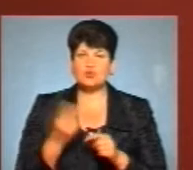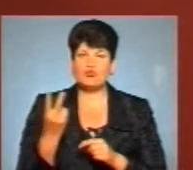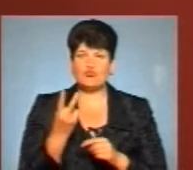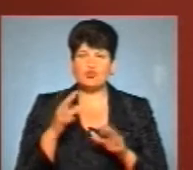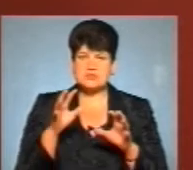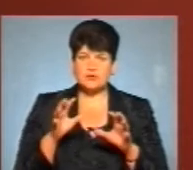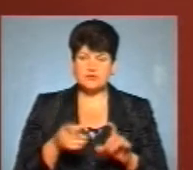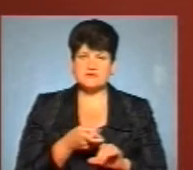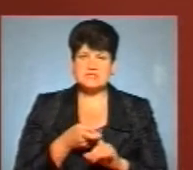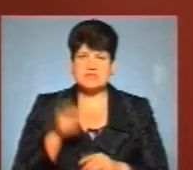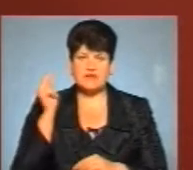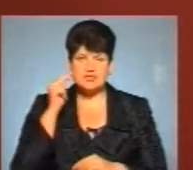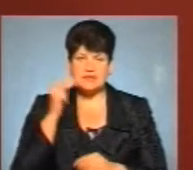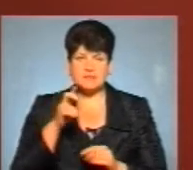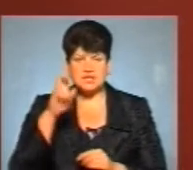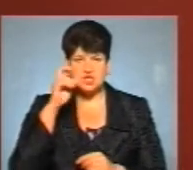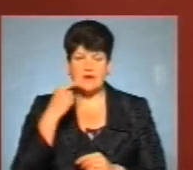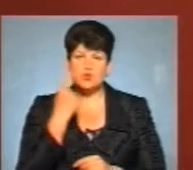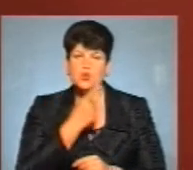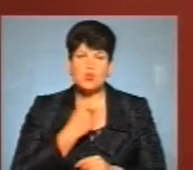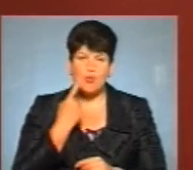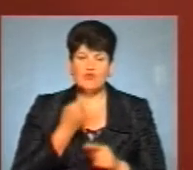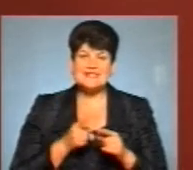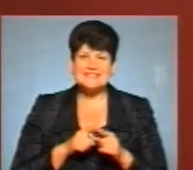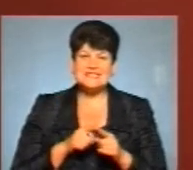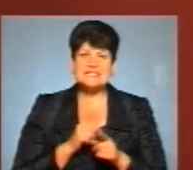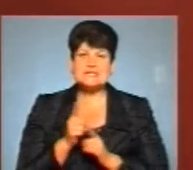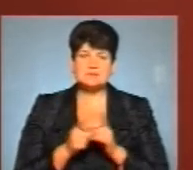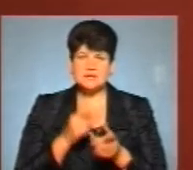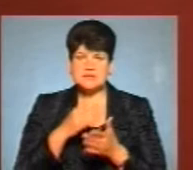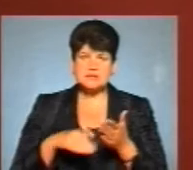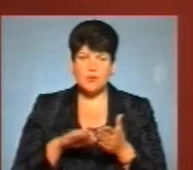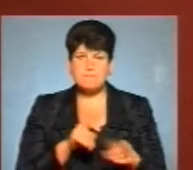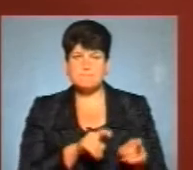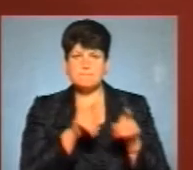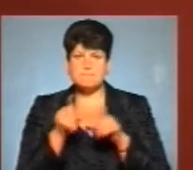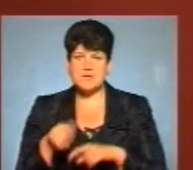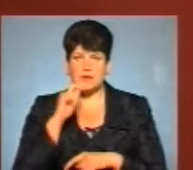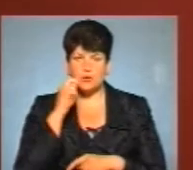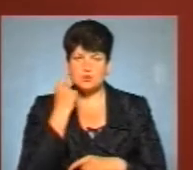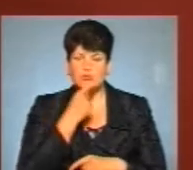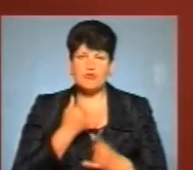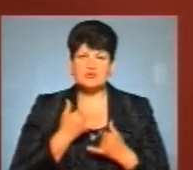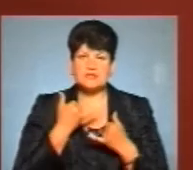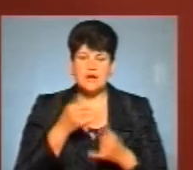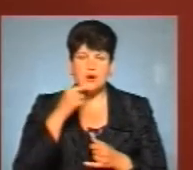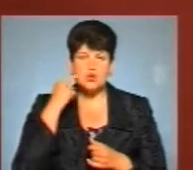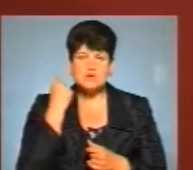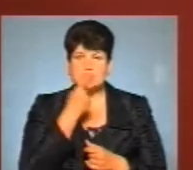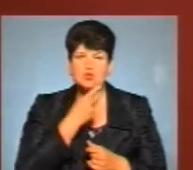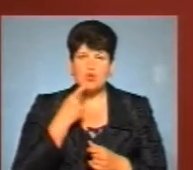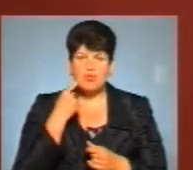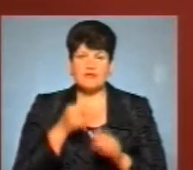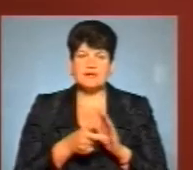стосуються навчання державною мовою. Ці зміни скасовують перехід на українську мову для російськомовних класів середніх